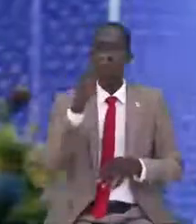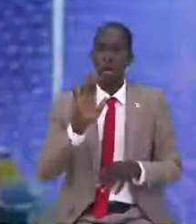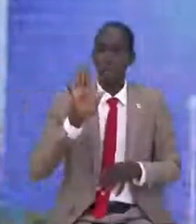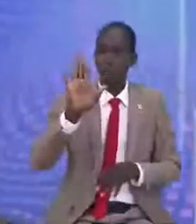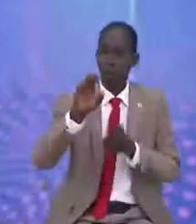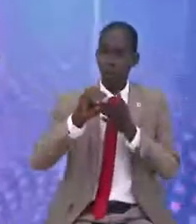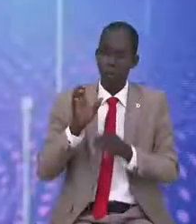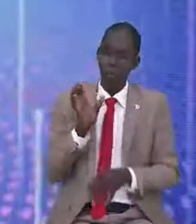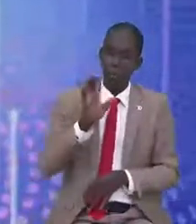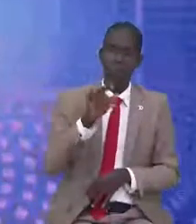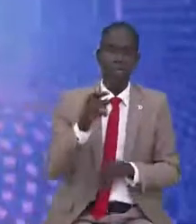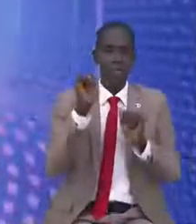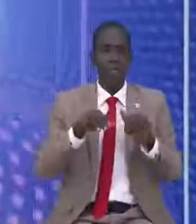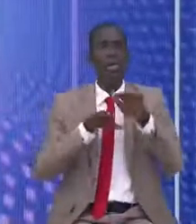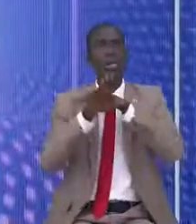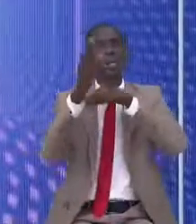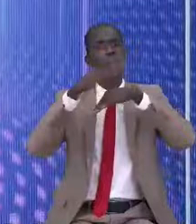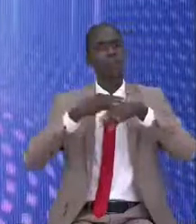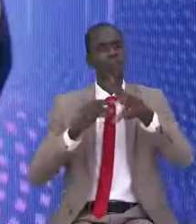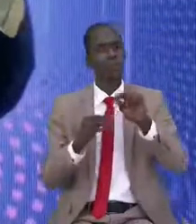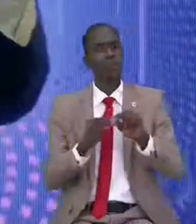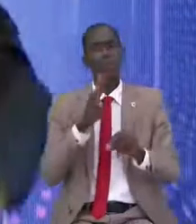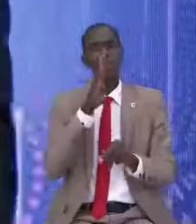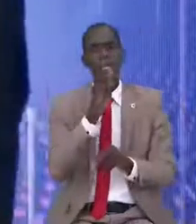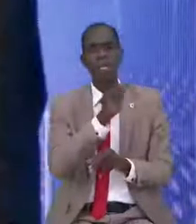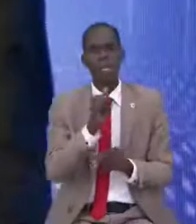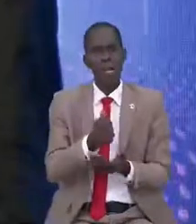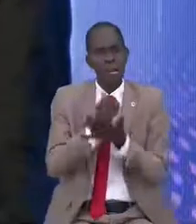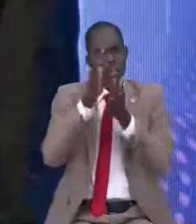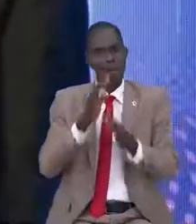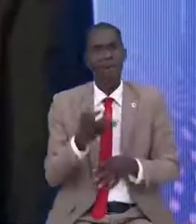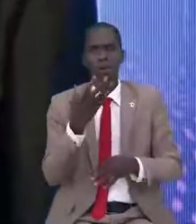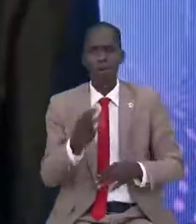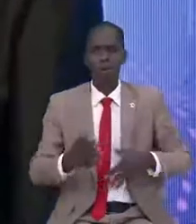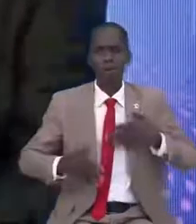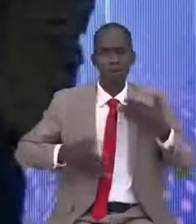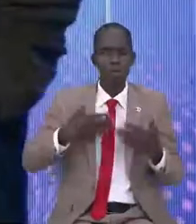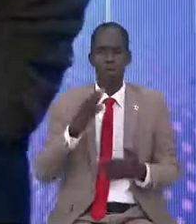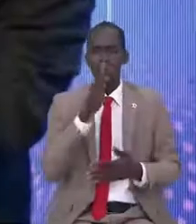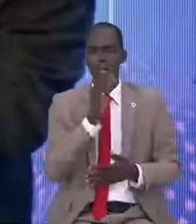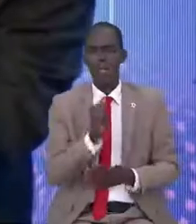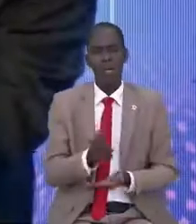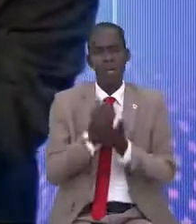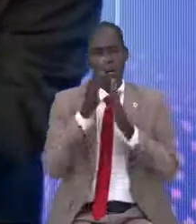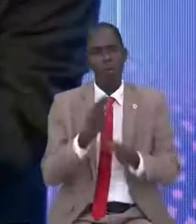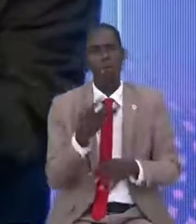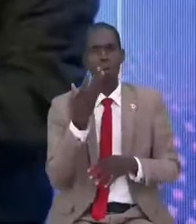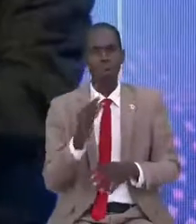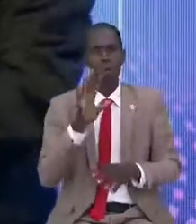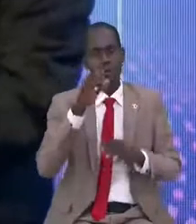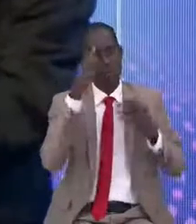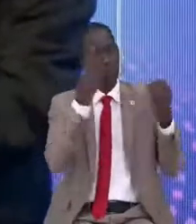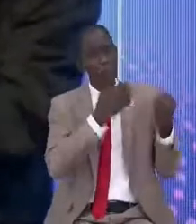Sois une aide. Une aide de leur joie. Sois celui qui les aide à garder la